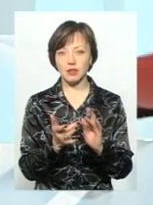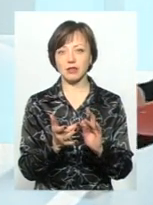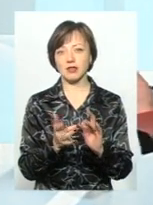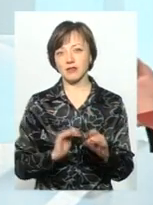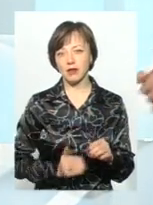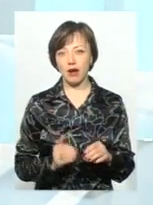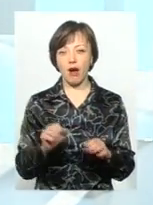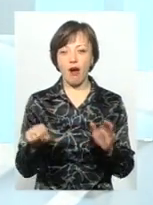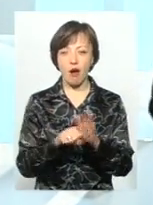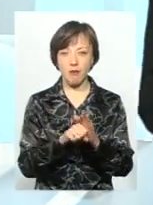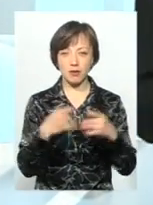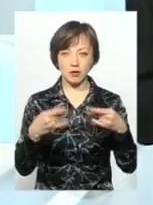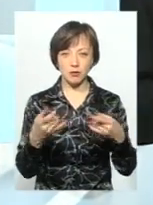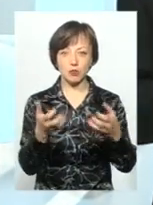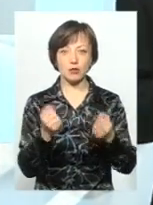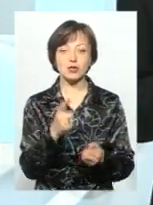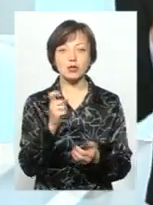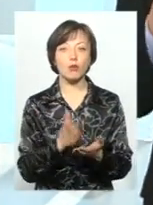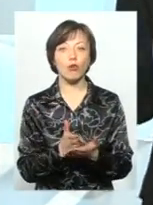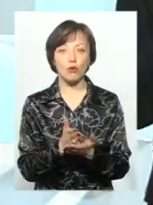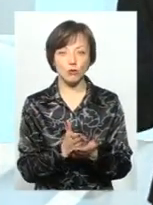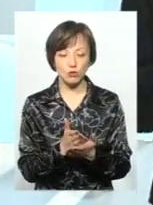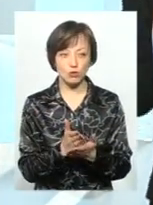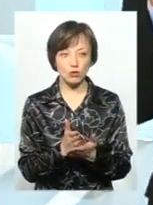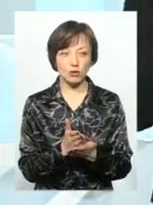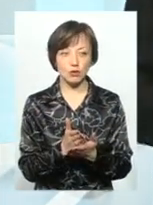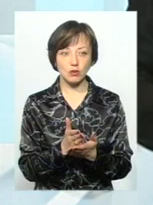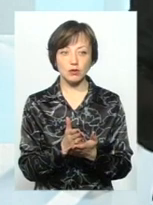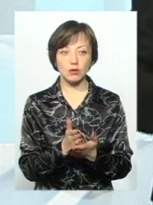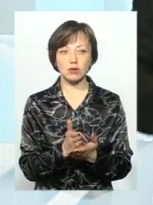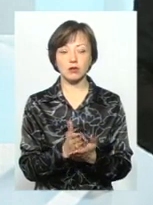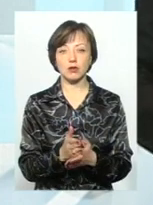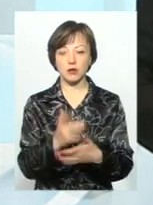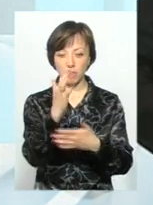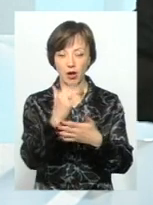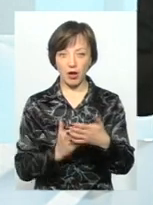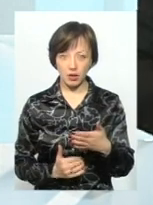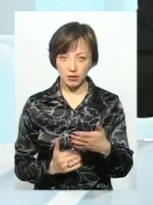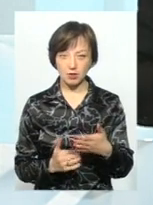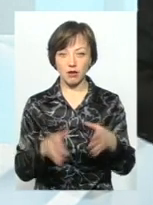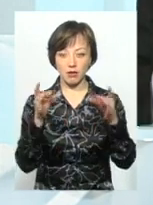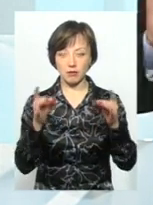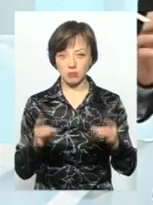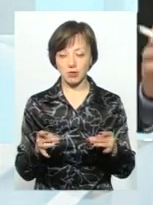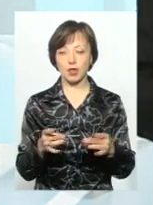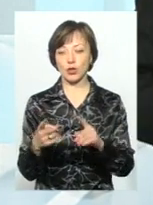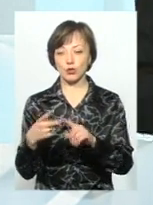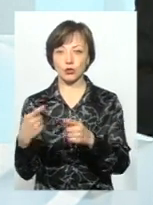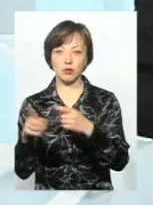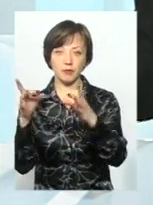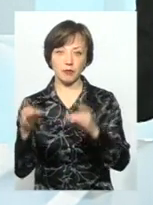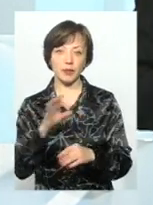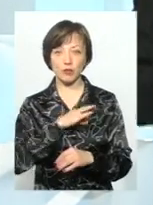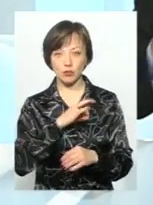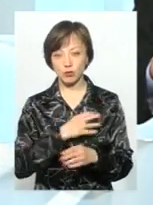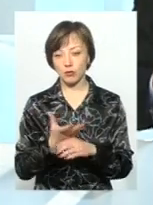там кабельне телебачення, вони беруть за послугу. Там кабельне телебачення, там пакет каналів стільки-то коштує, інший пакет стільки-то. Тобто, хто